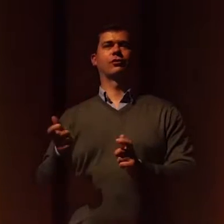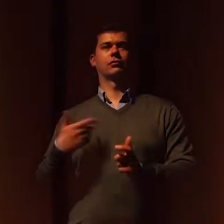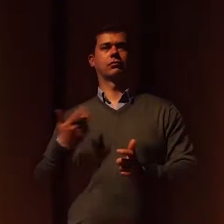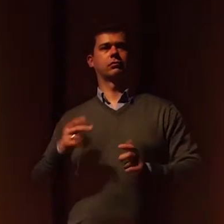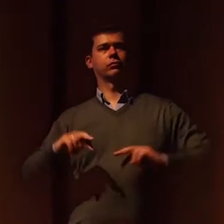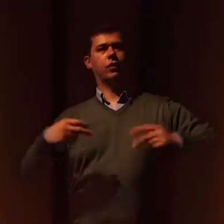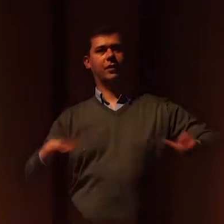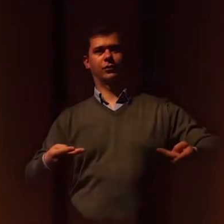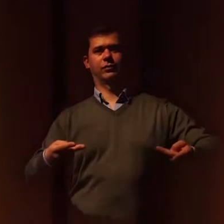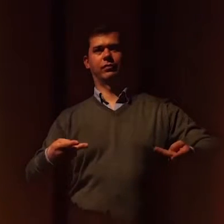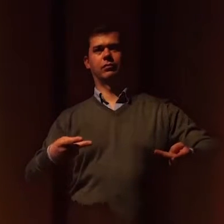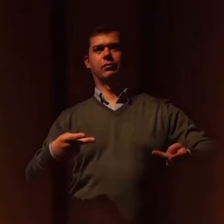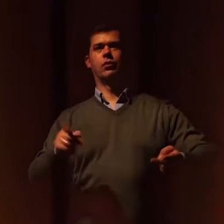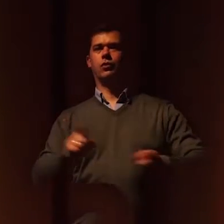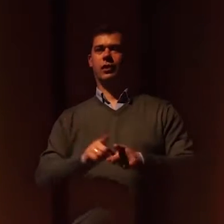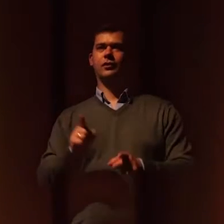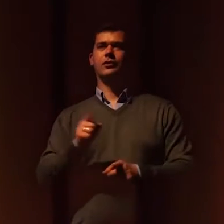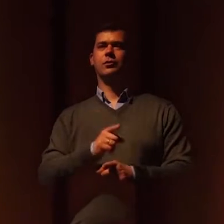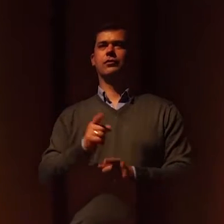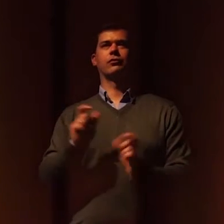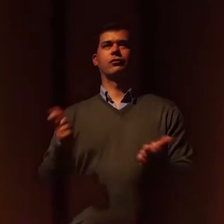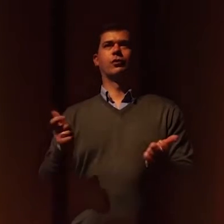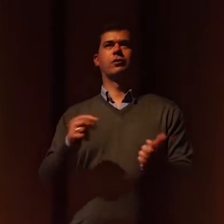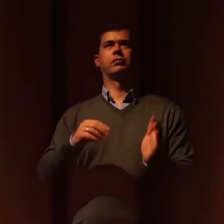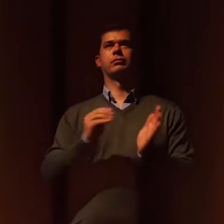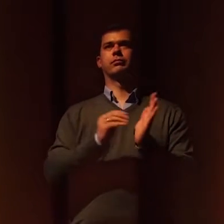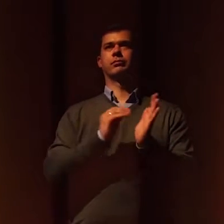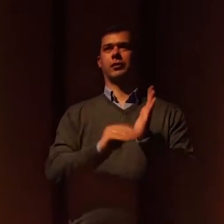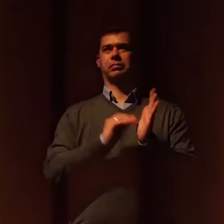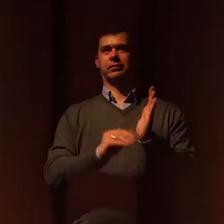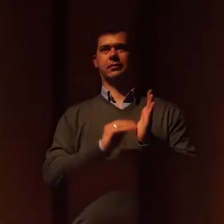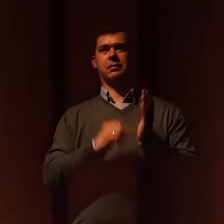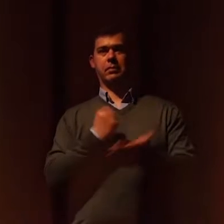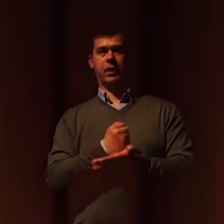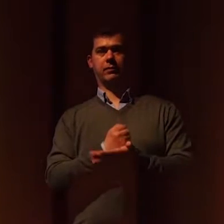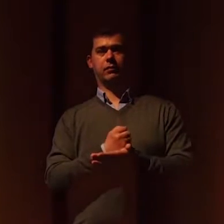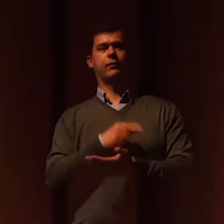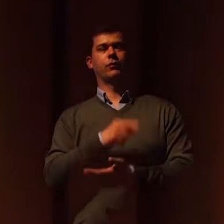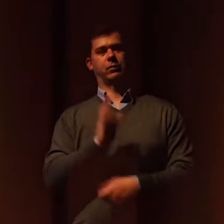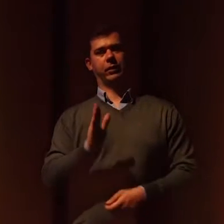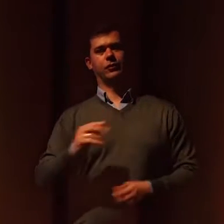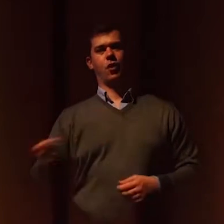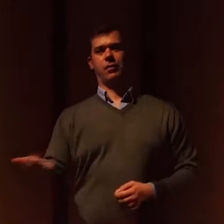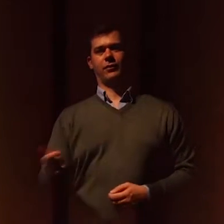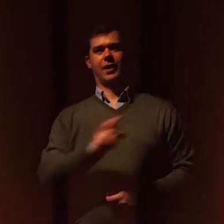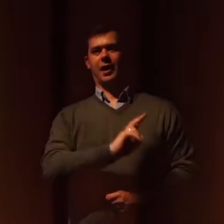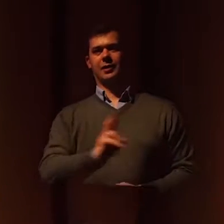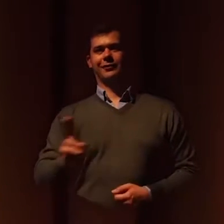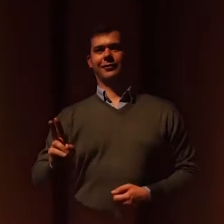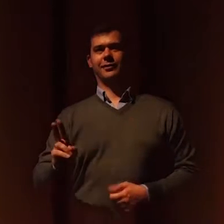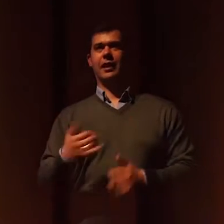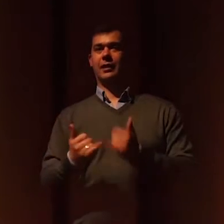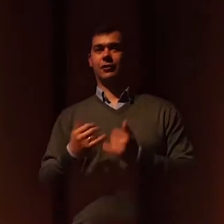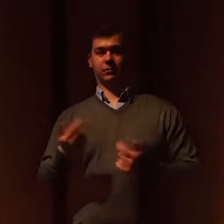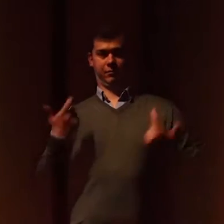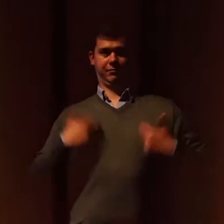wartości które powodują że tego rodzaju zapisy prawne są to jest obowiązek nas wszystkich a zwłaszcza tych